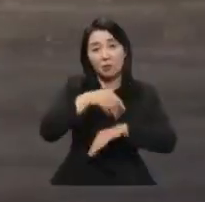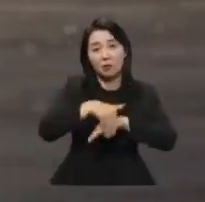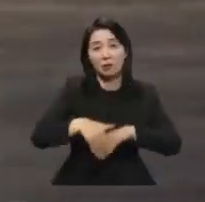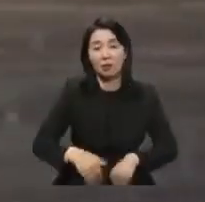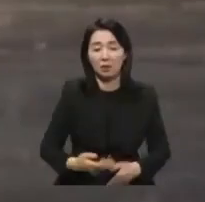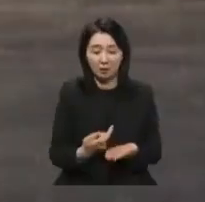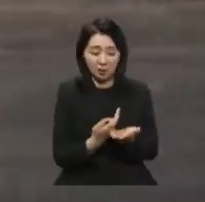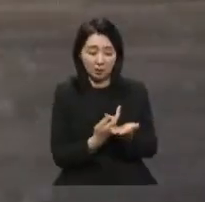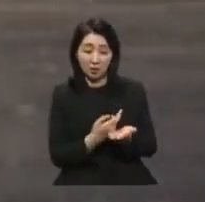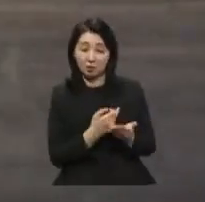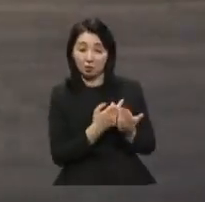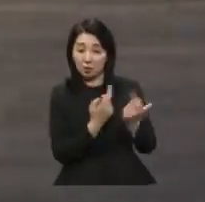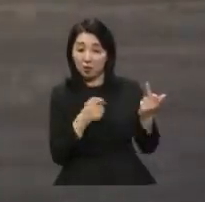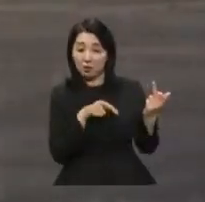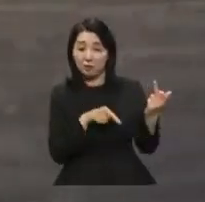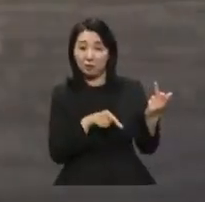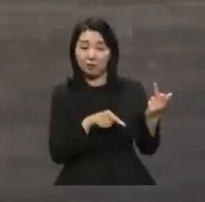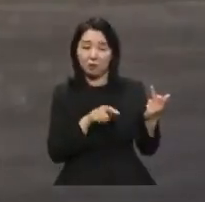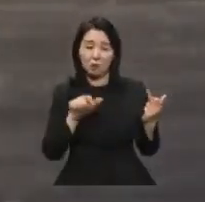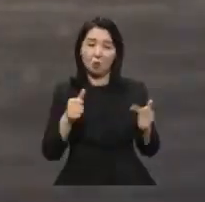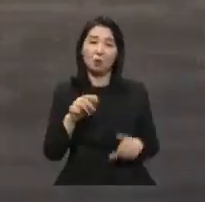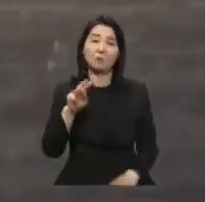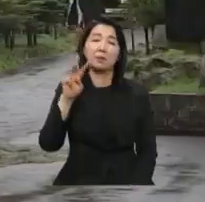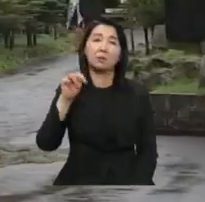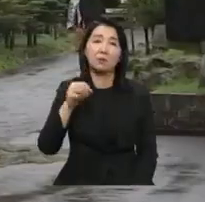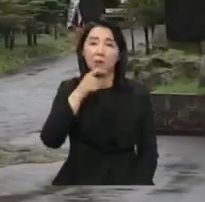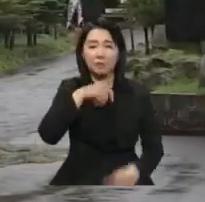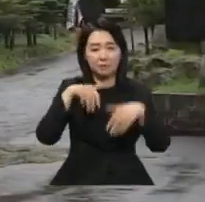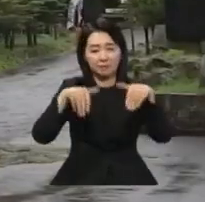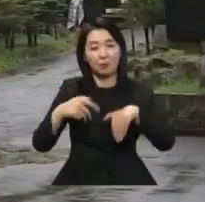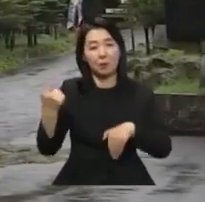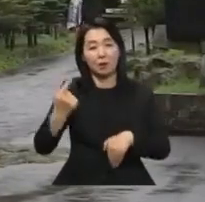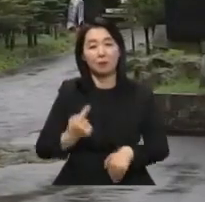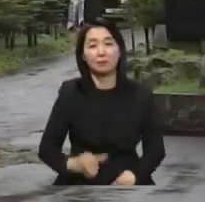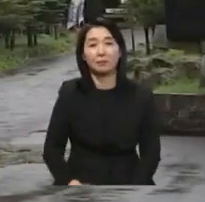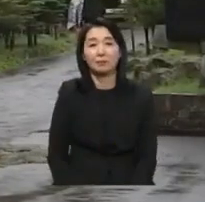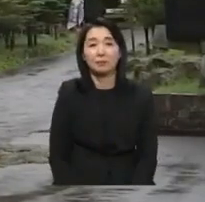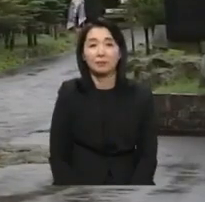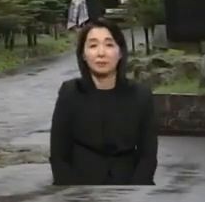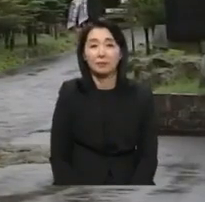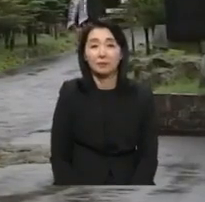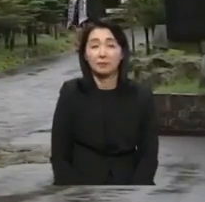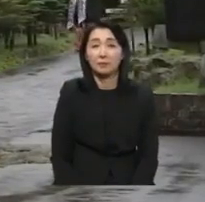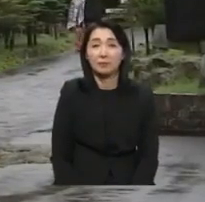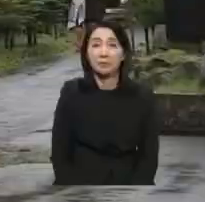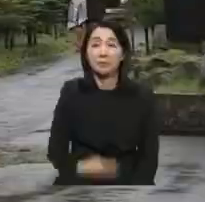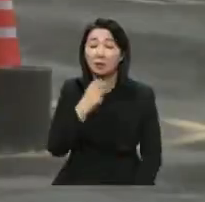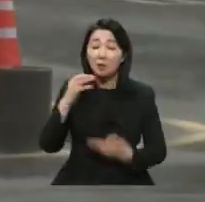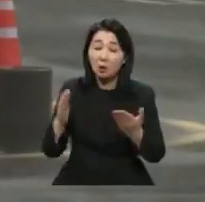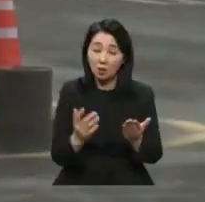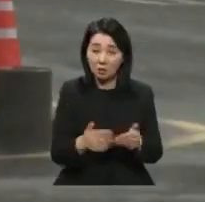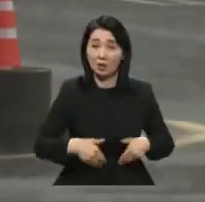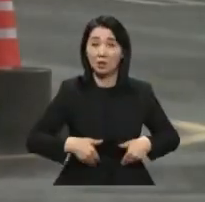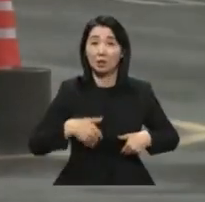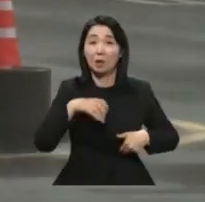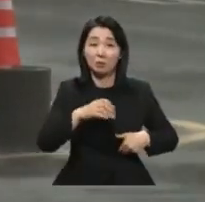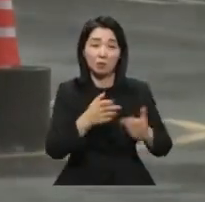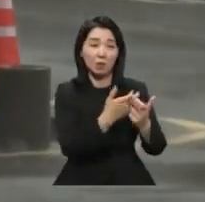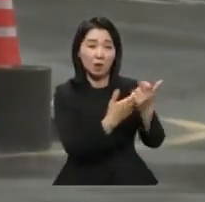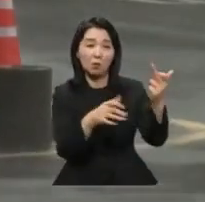특히 제주상간 지역에는 500mm 이상의 비가 내리는 곳도 있겠습니다 경기 남부와 강원남부내륙과